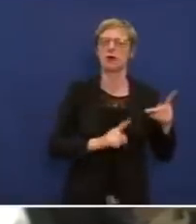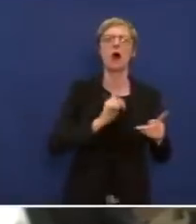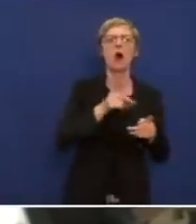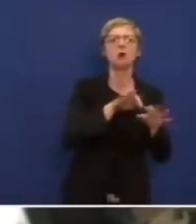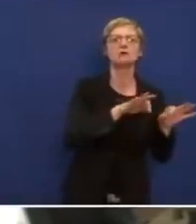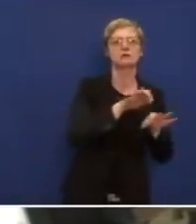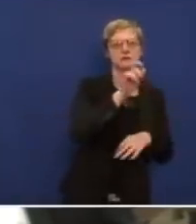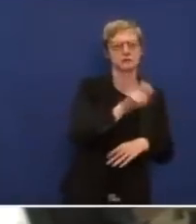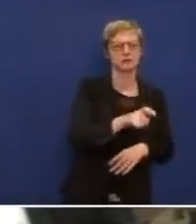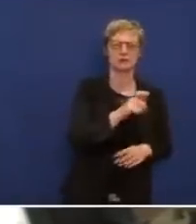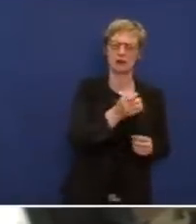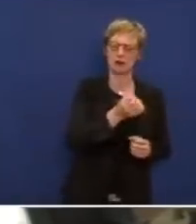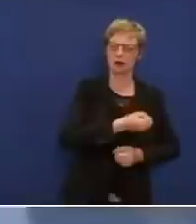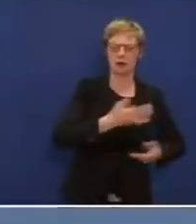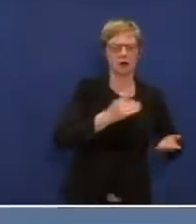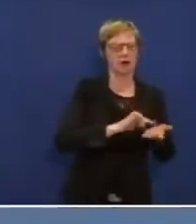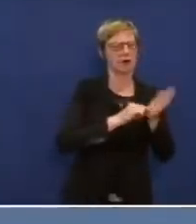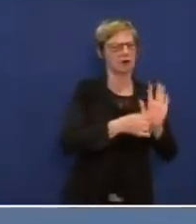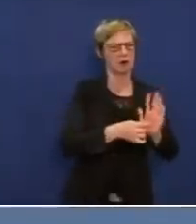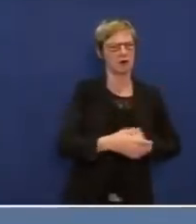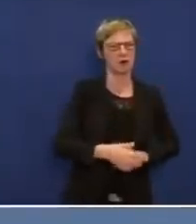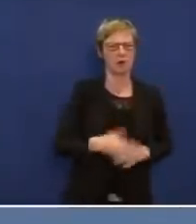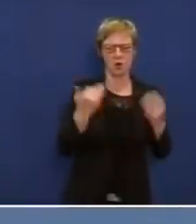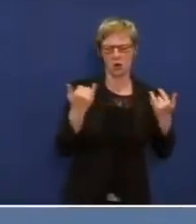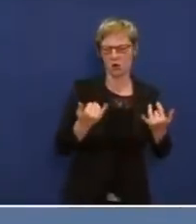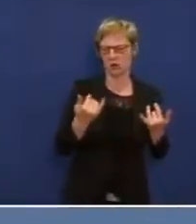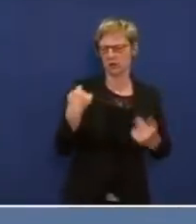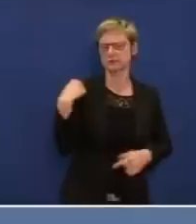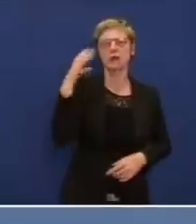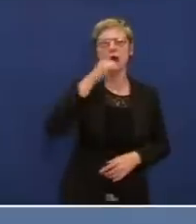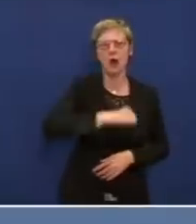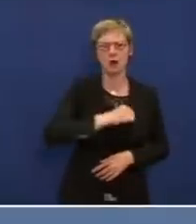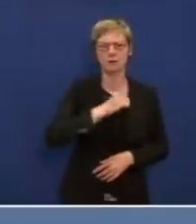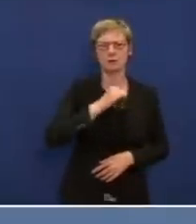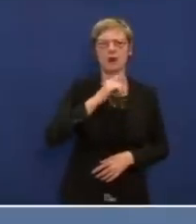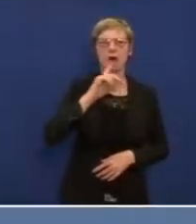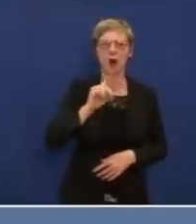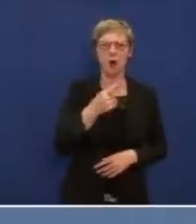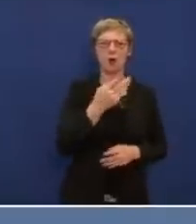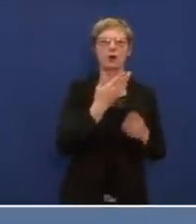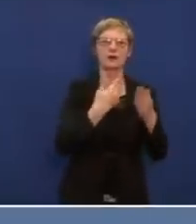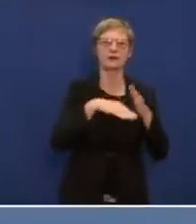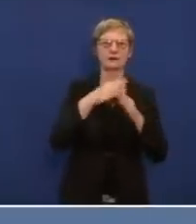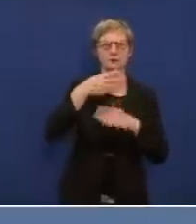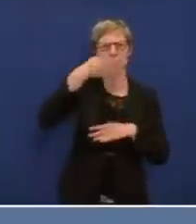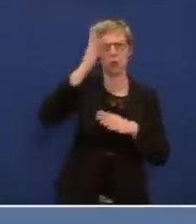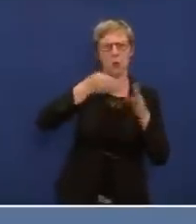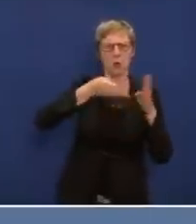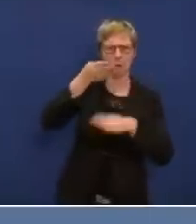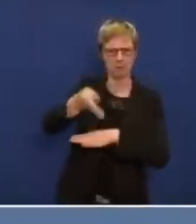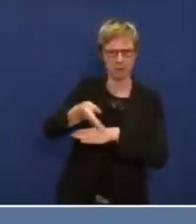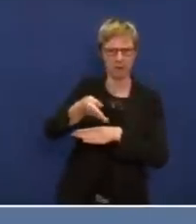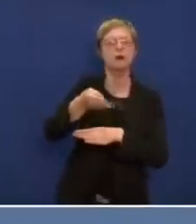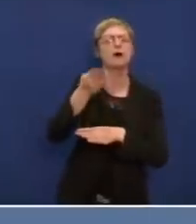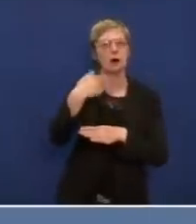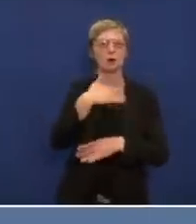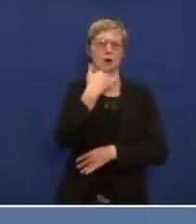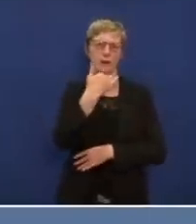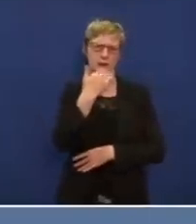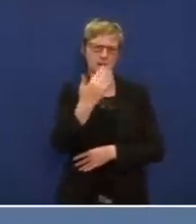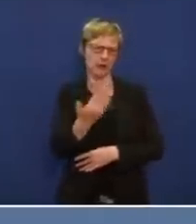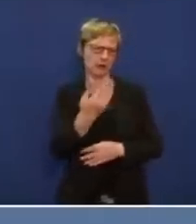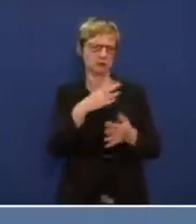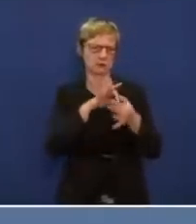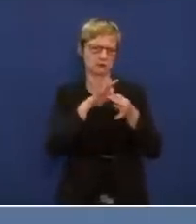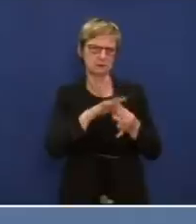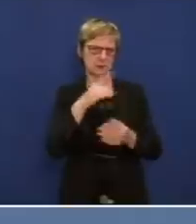völlig unmissverständlich geäußert. Zuletzt noch mal heute, gestern Abend am Rande seines Besuchs in Rom. Und er hat völlig